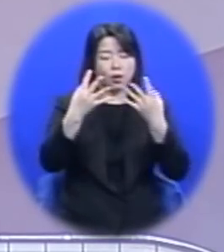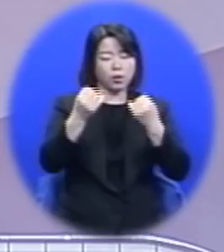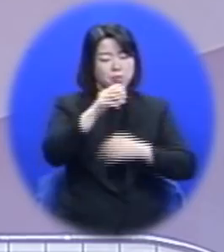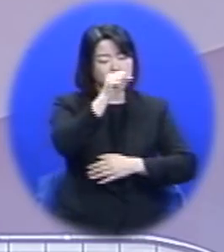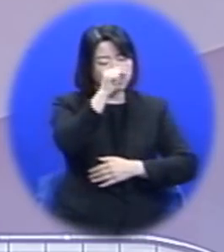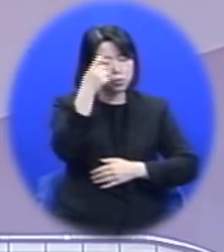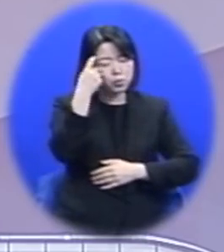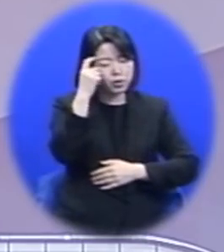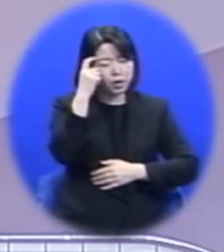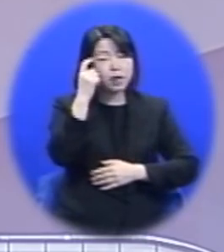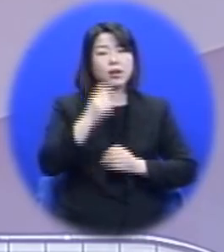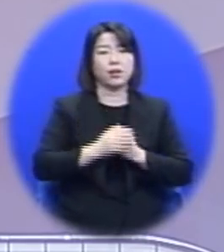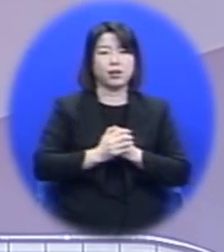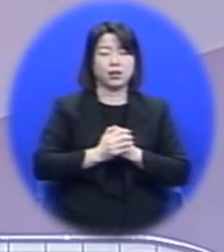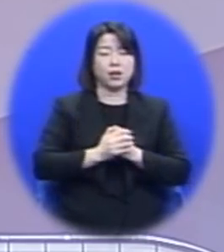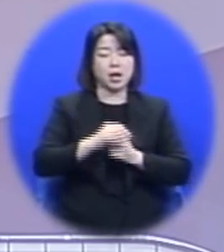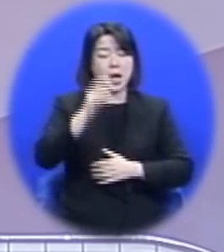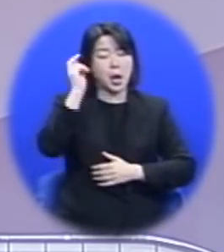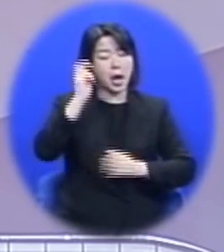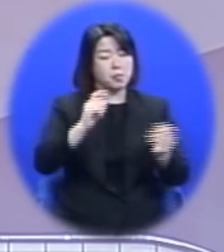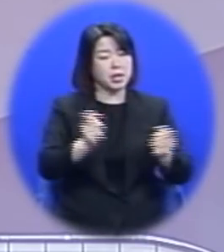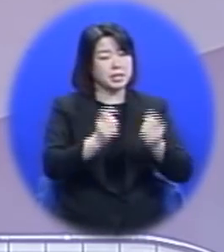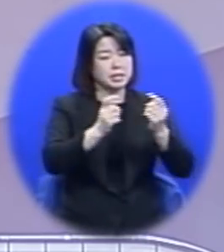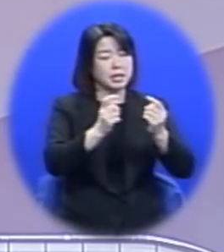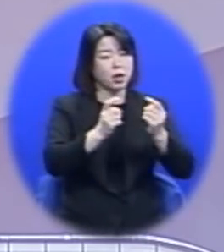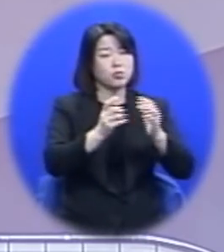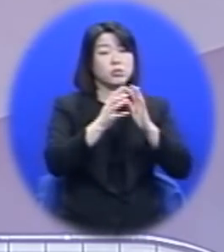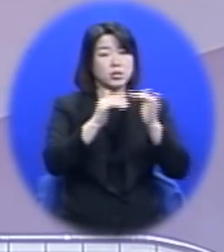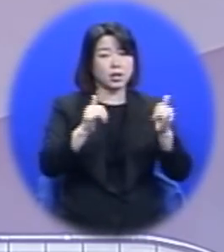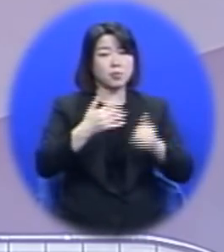걸까? 아마 싸워보신 분들은 느끼실 거예요.